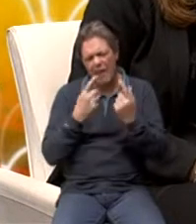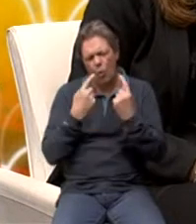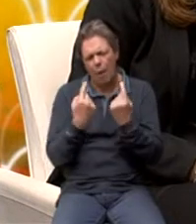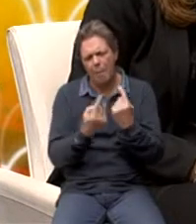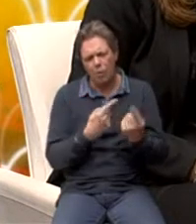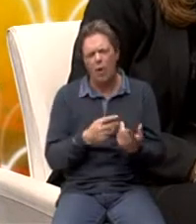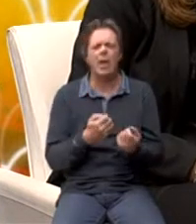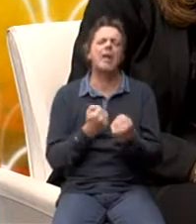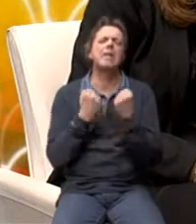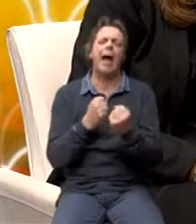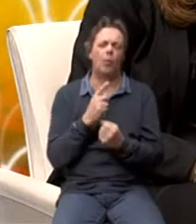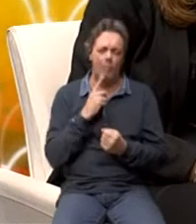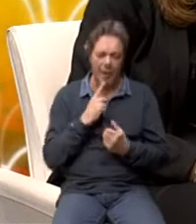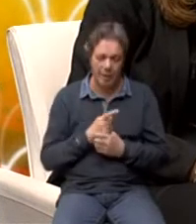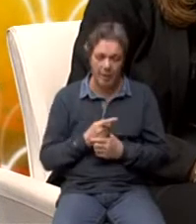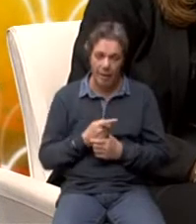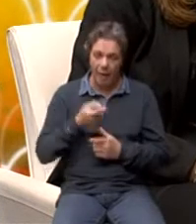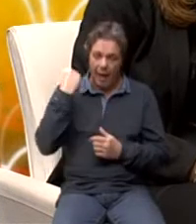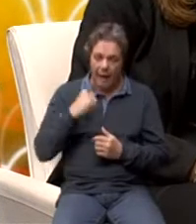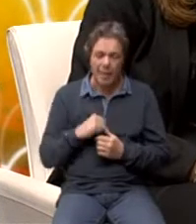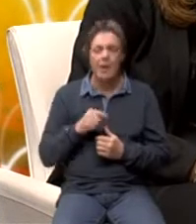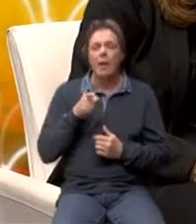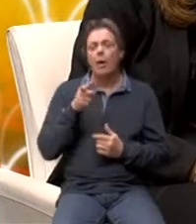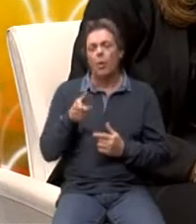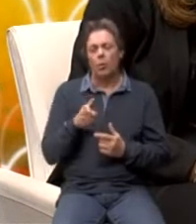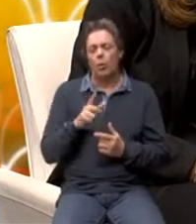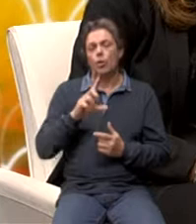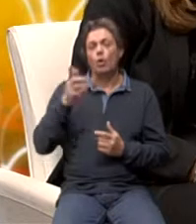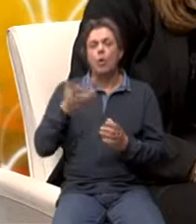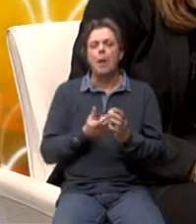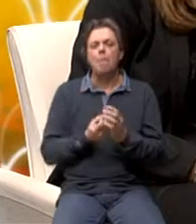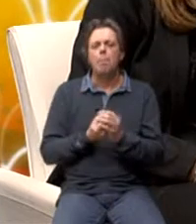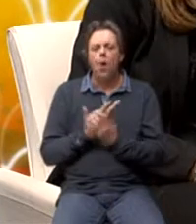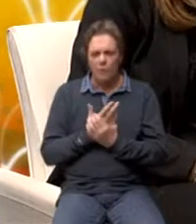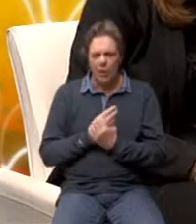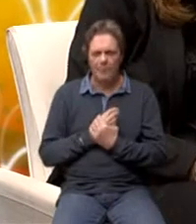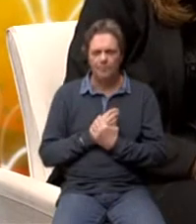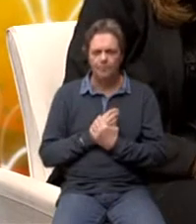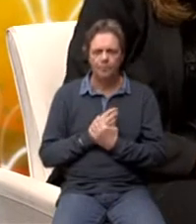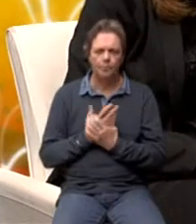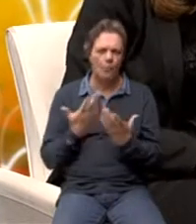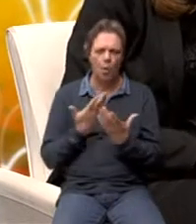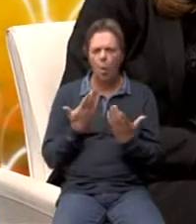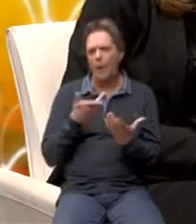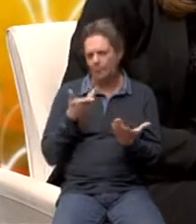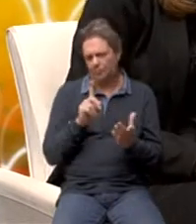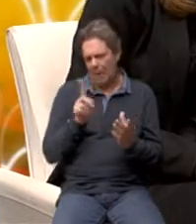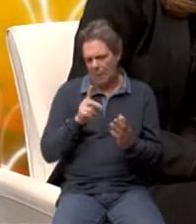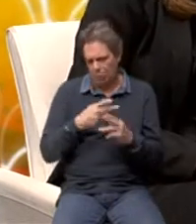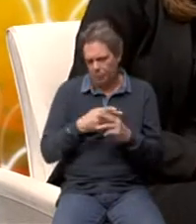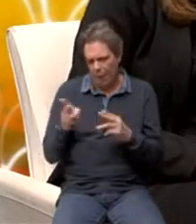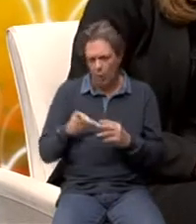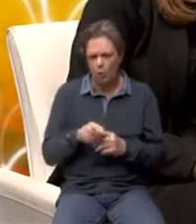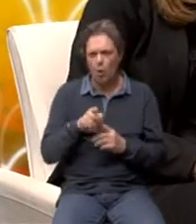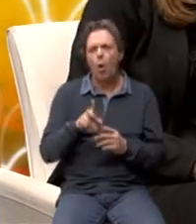vrlo mali, nikakav, dok kod drugih proizvoda, znači koji ne spadaju u tu kategoriju, on